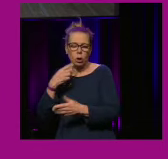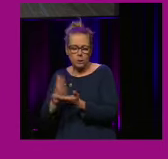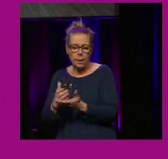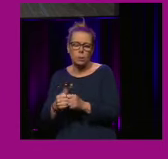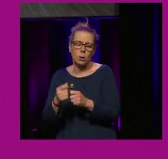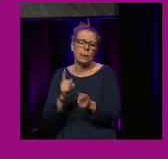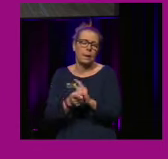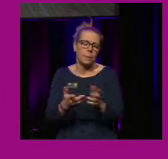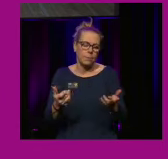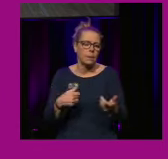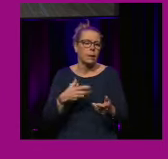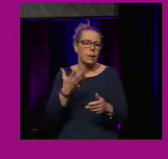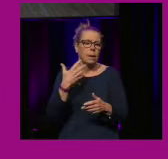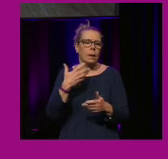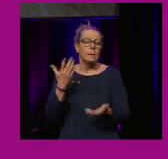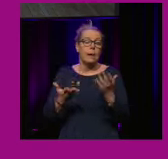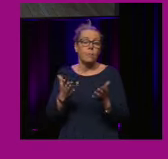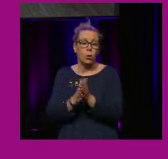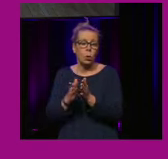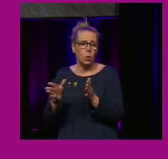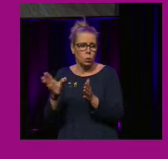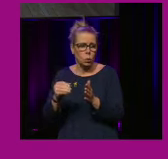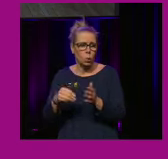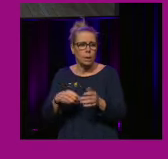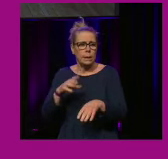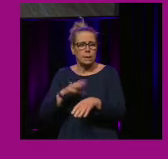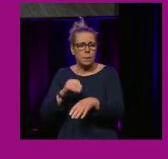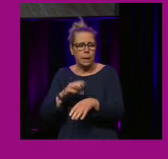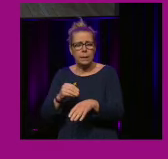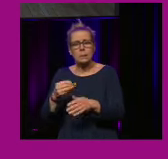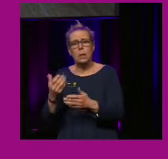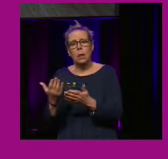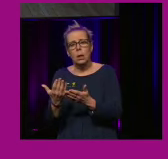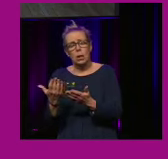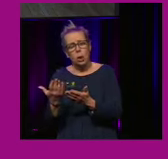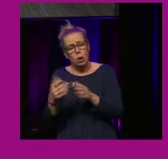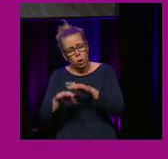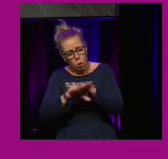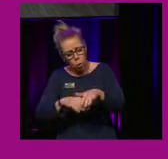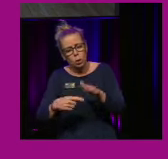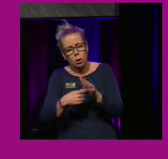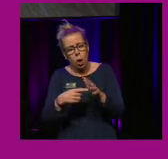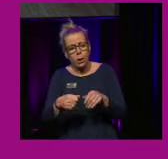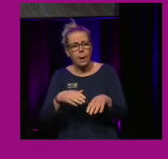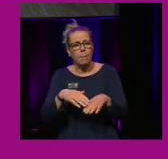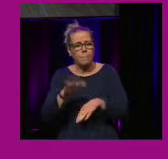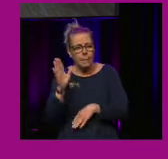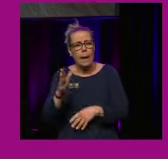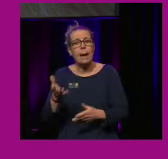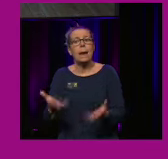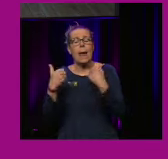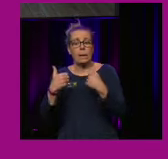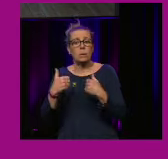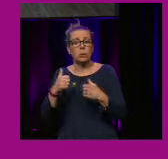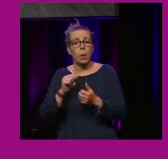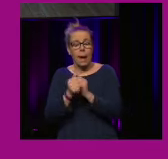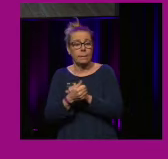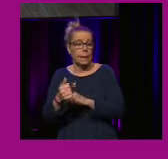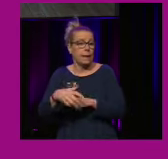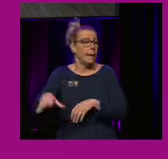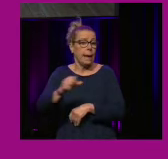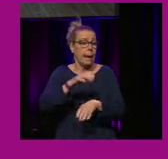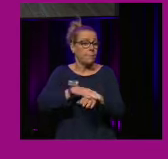Men vid en jämförelse då så är nog Sveriges grundlag en av de som är lättast att ändra i hela västvärlden faktiskt. Och det kan